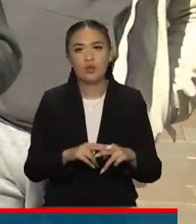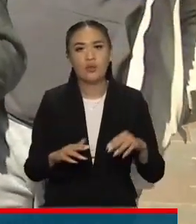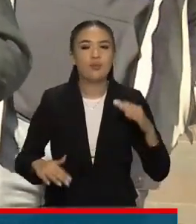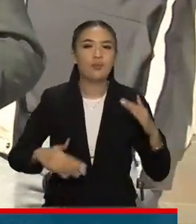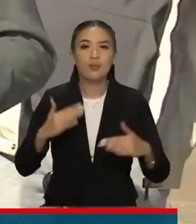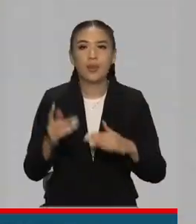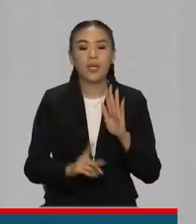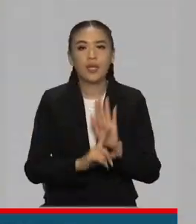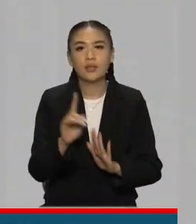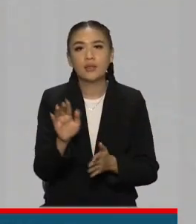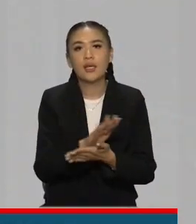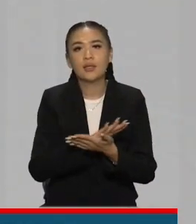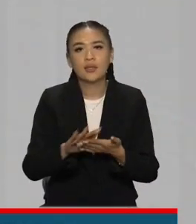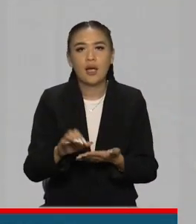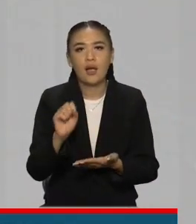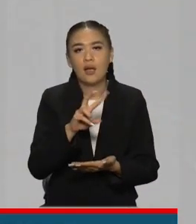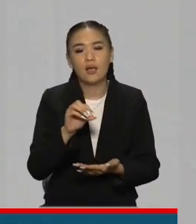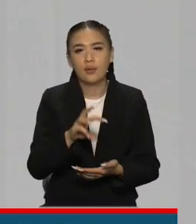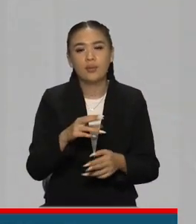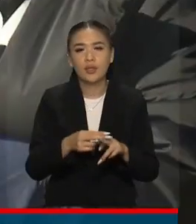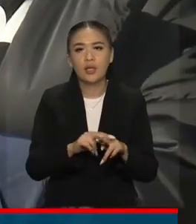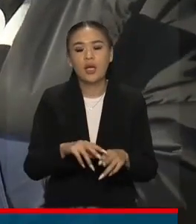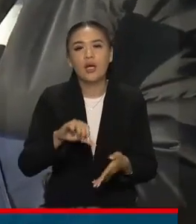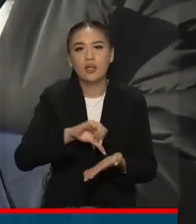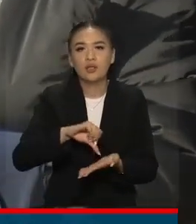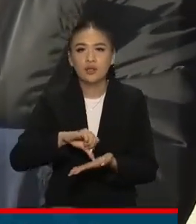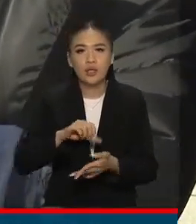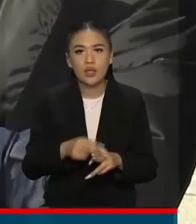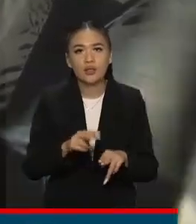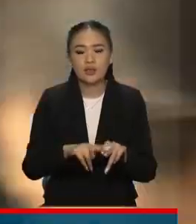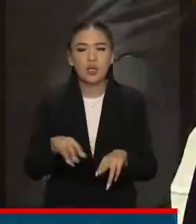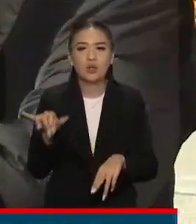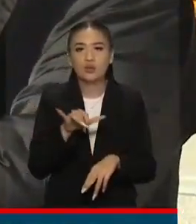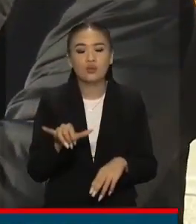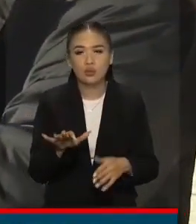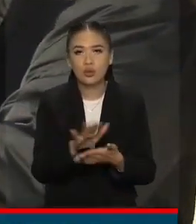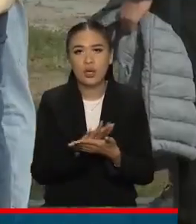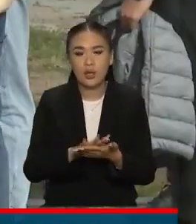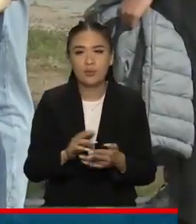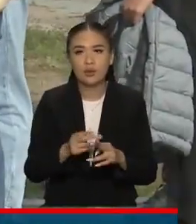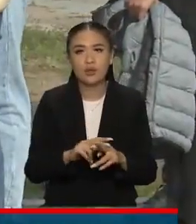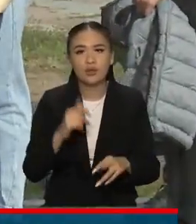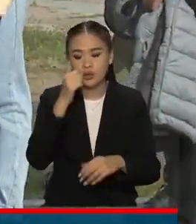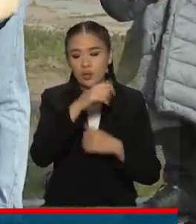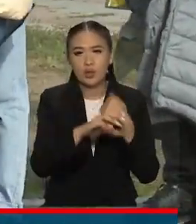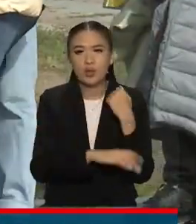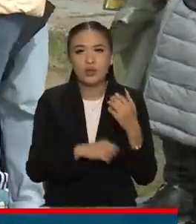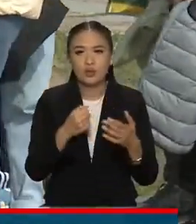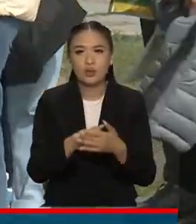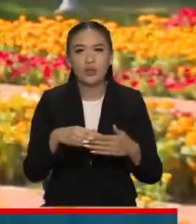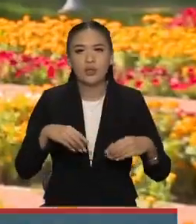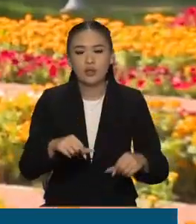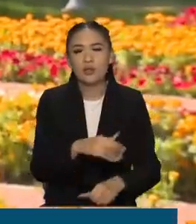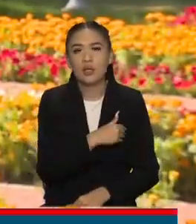басты. Таза әлем деген тамаша аталған жоба қатысушылары сенбірге ұйымдастырып, жыл соңына дейін егістермен айналыспақ ниетте. Таза